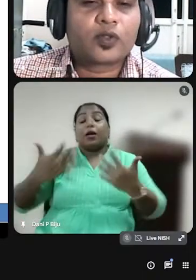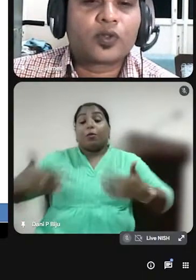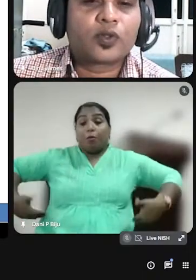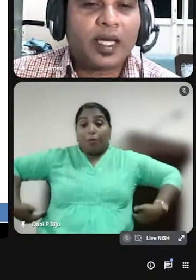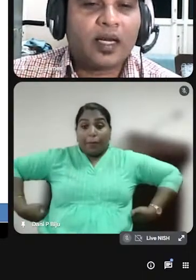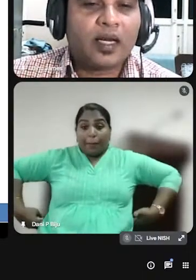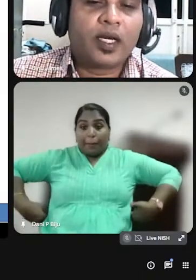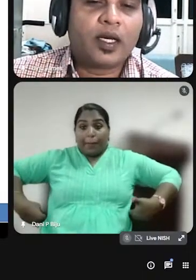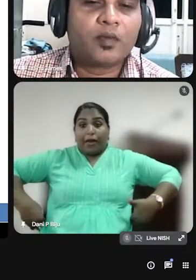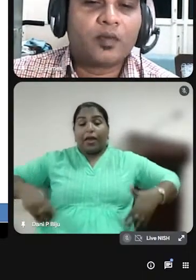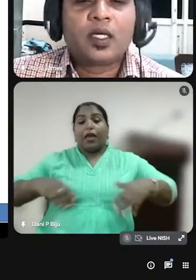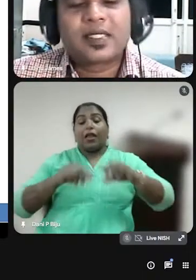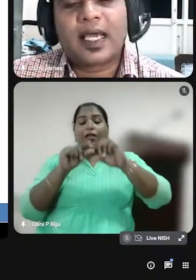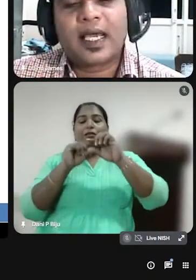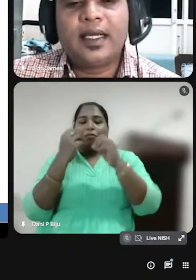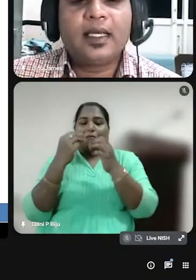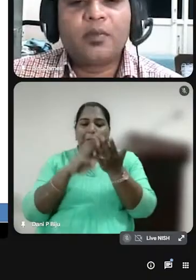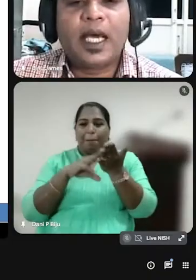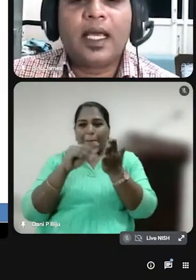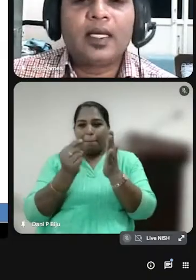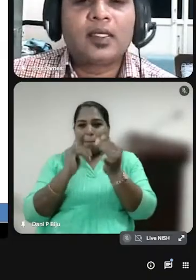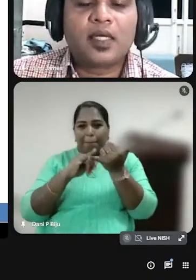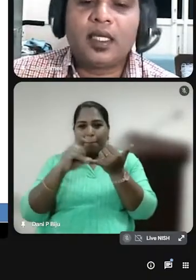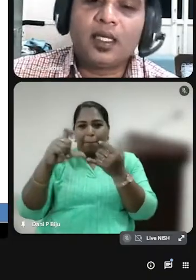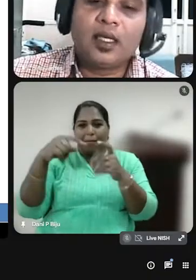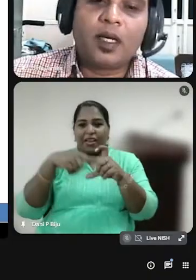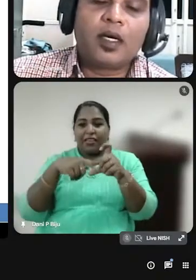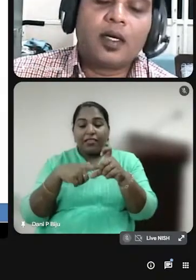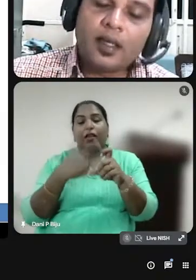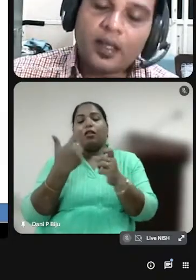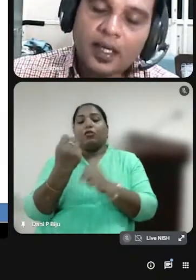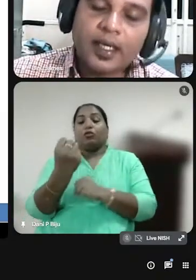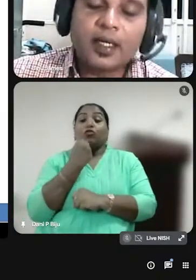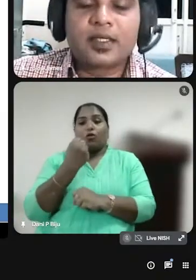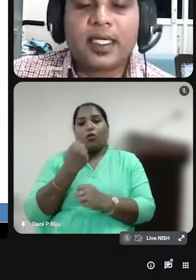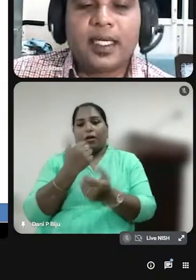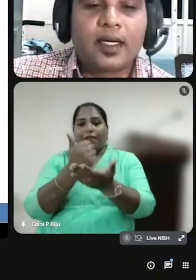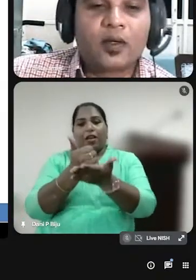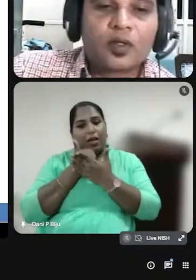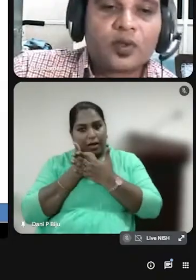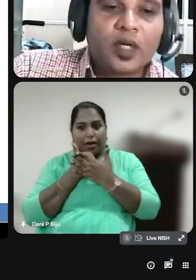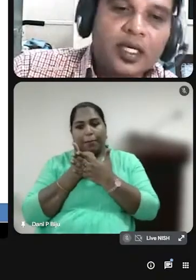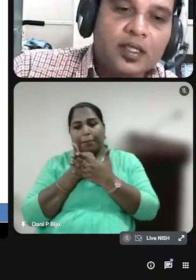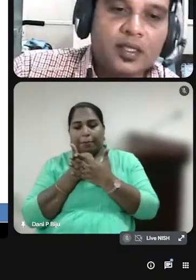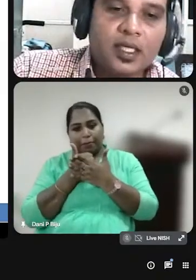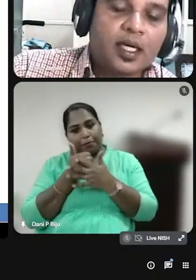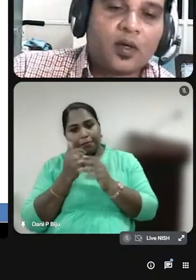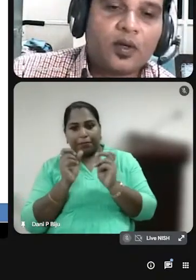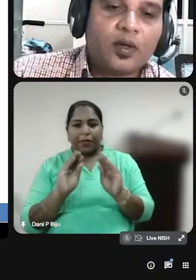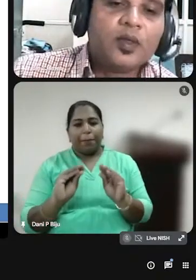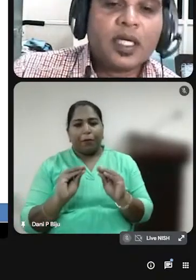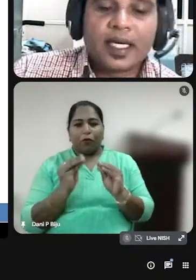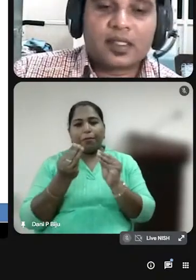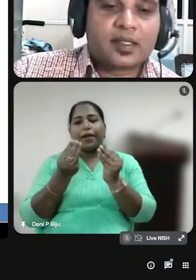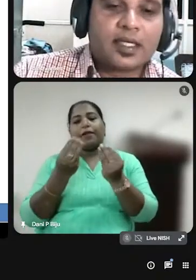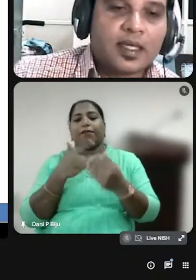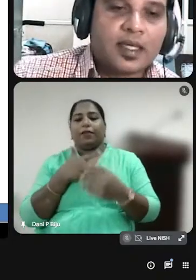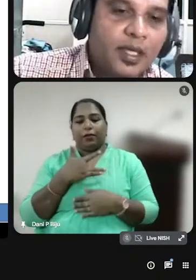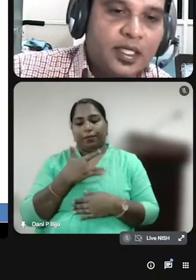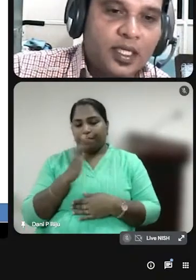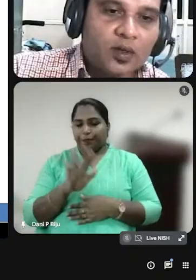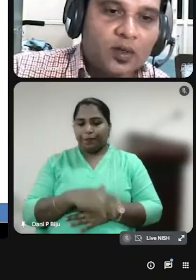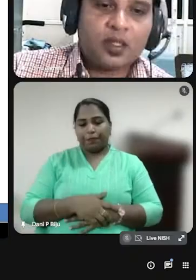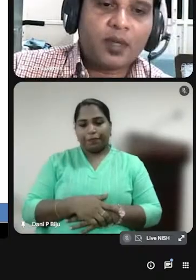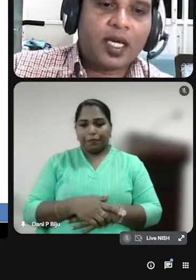മസിലുകൾക്കൊക്കെ കുറച്ചുകൂടി ബലം വരാനും സ്റ്റാൻഡിങ് ബാലൻസ് എന്നീ കാര്യങ്ങൾ ചെയ്യാനായിട്ട് കുറച്ചും കൂടെ ഈസിയർ ആയിട്ടുള്ള ഒരു എക്സസൈസ്